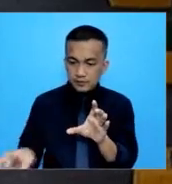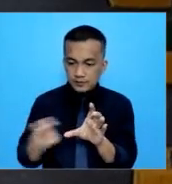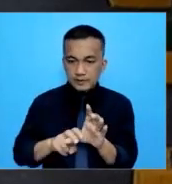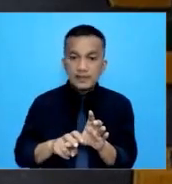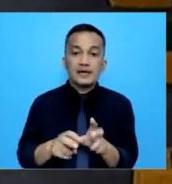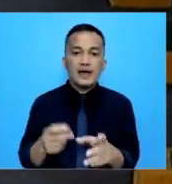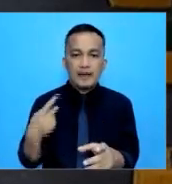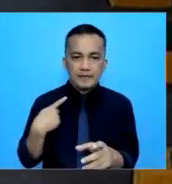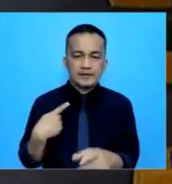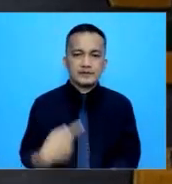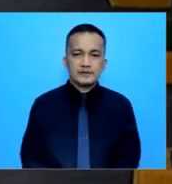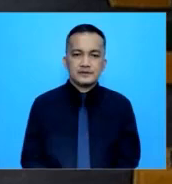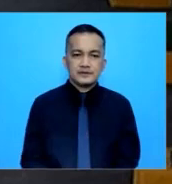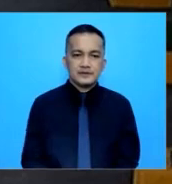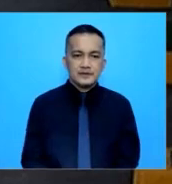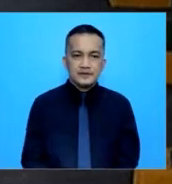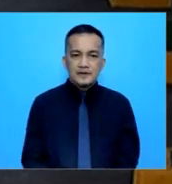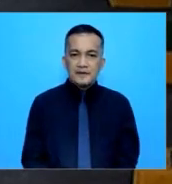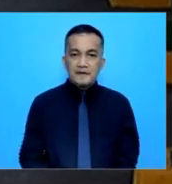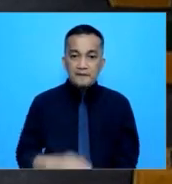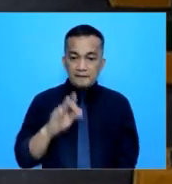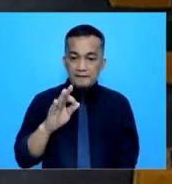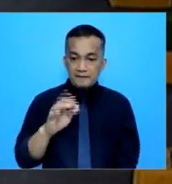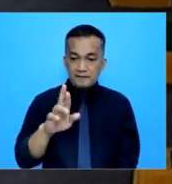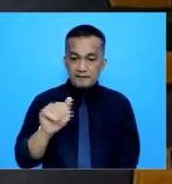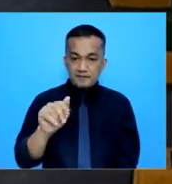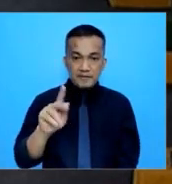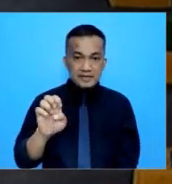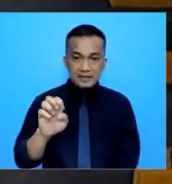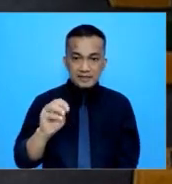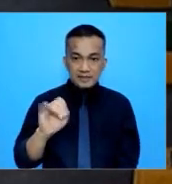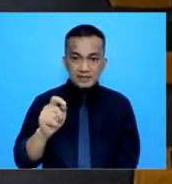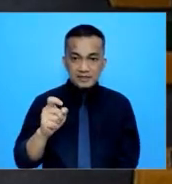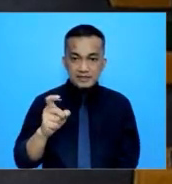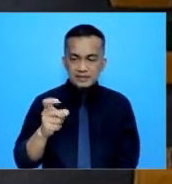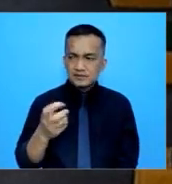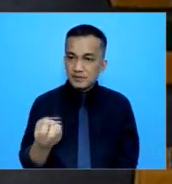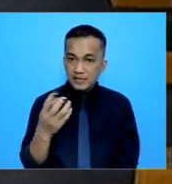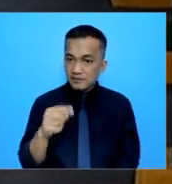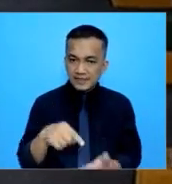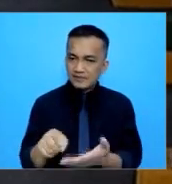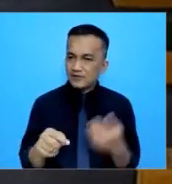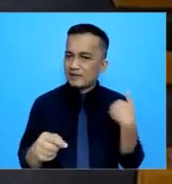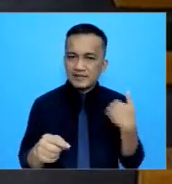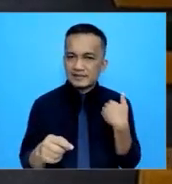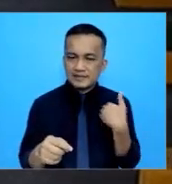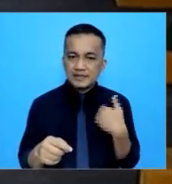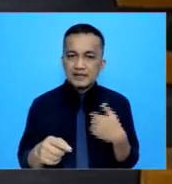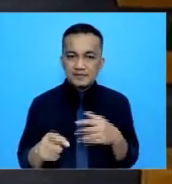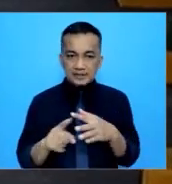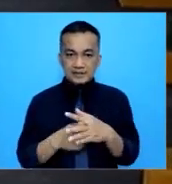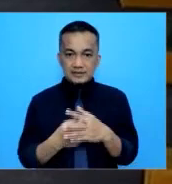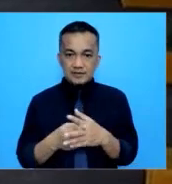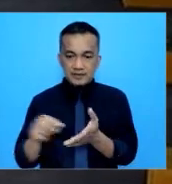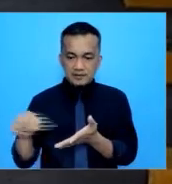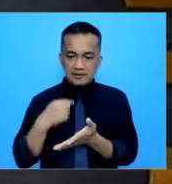lang, wala pa yung fare matrix para malaman ng mga pasahero kung magkano yung dapat nilang ibayad oras na magsimula ng maningil